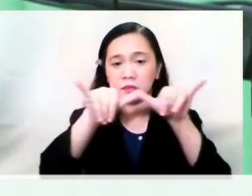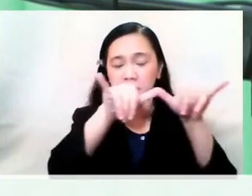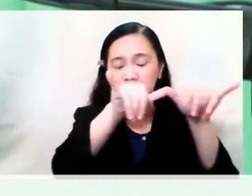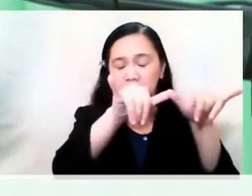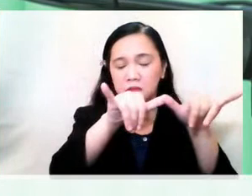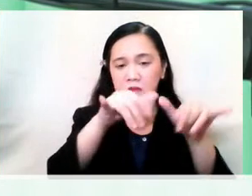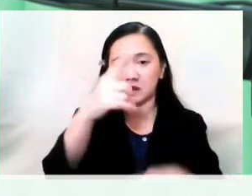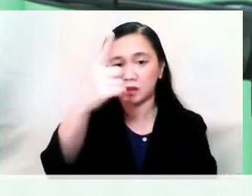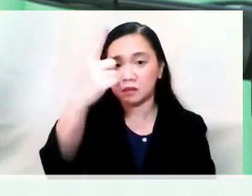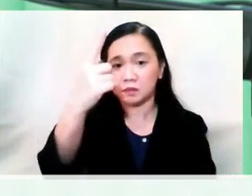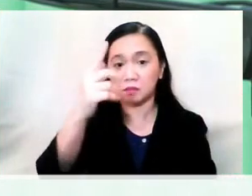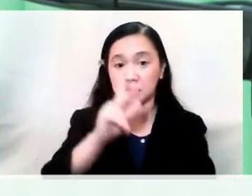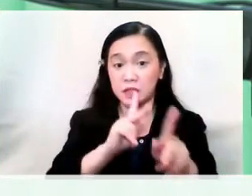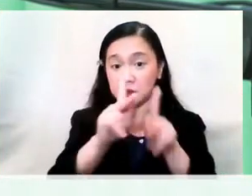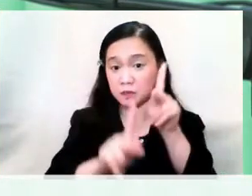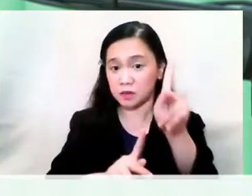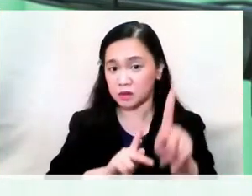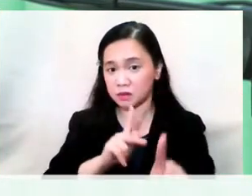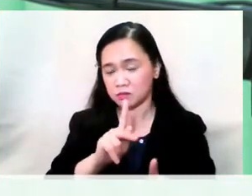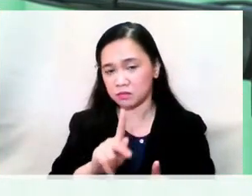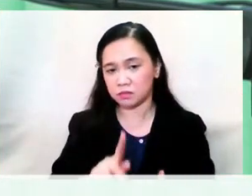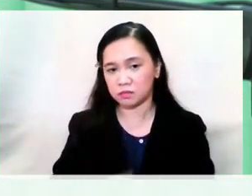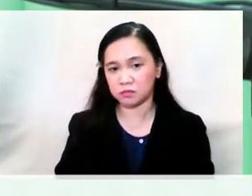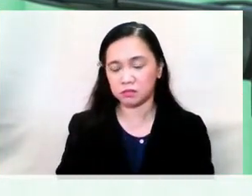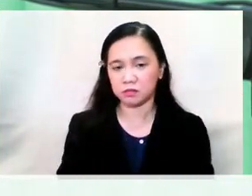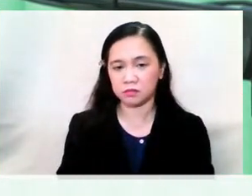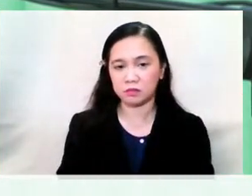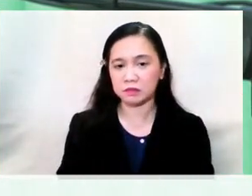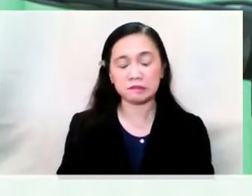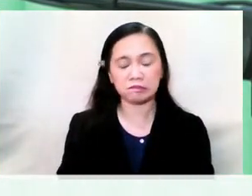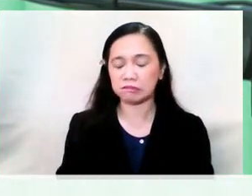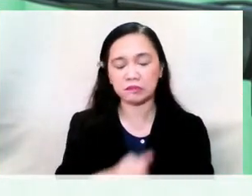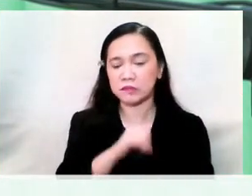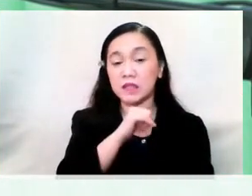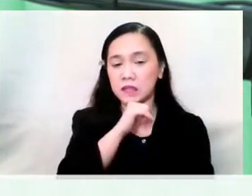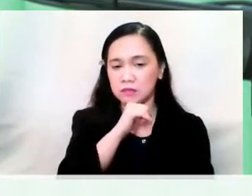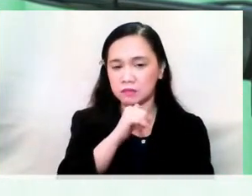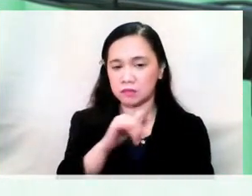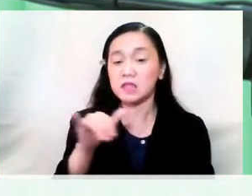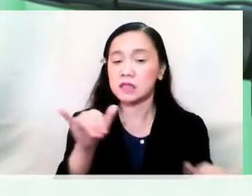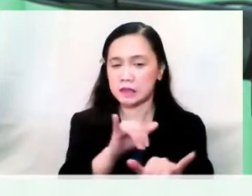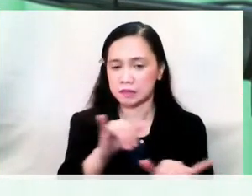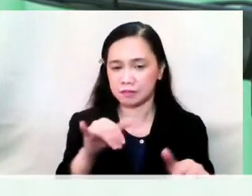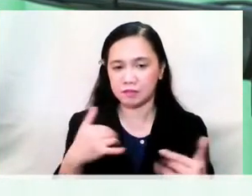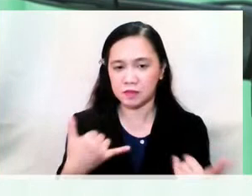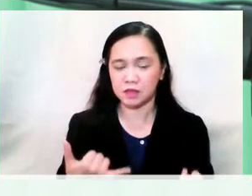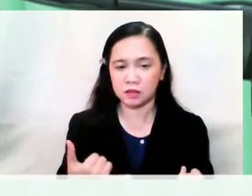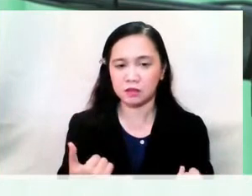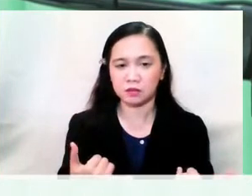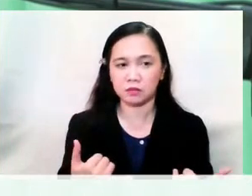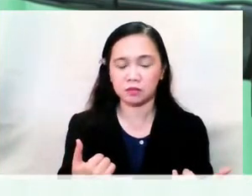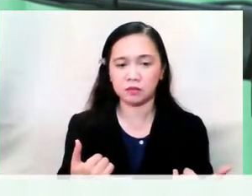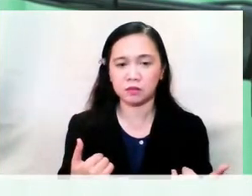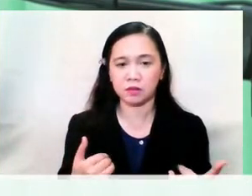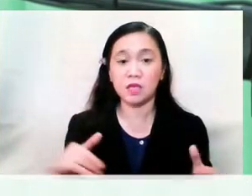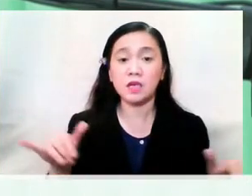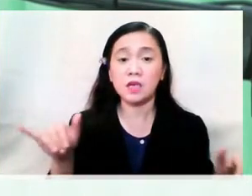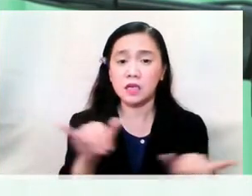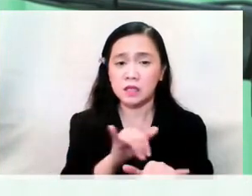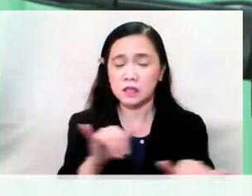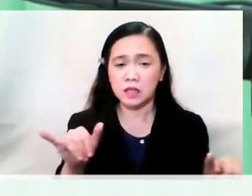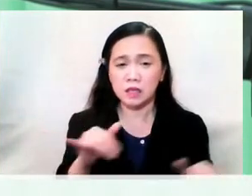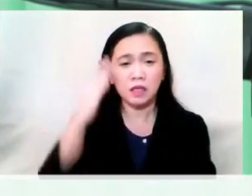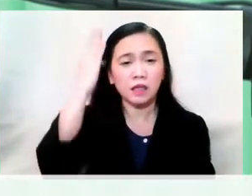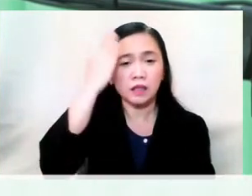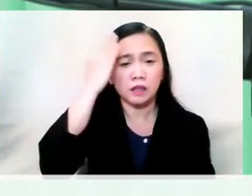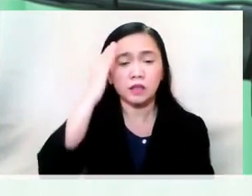tao, hindi ganyan ngayon. Pati na ang pagkilala natin noon kay Jesus